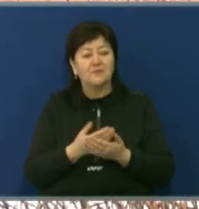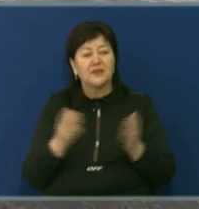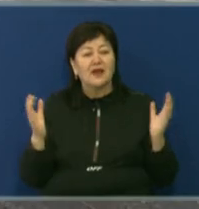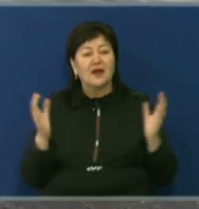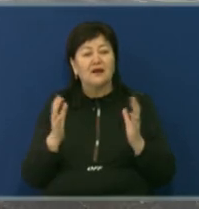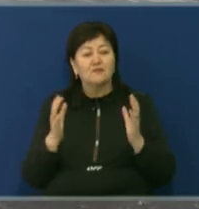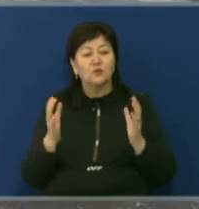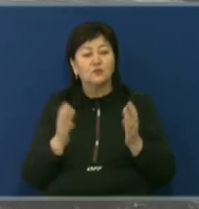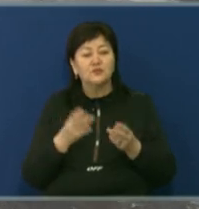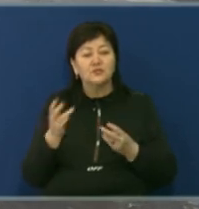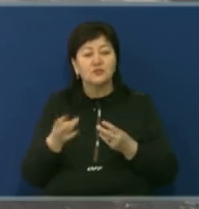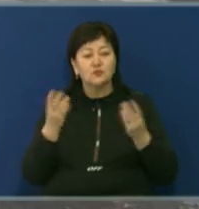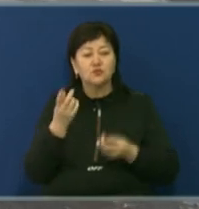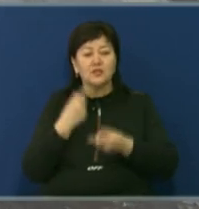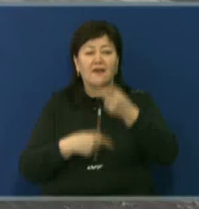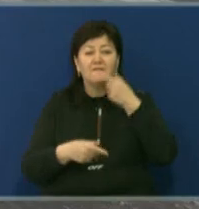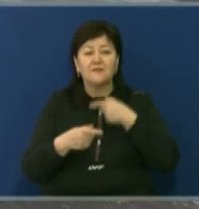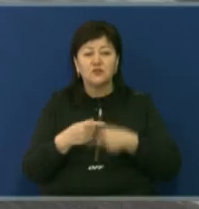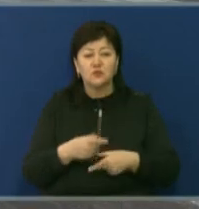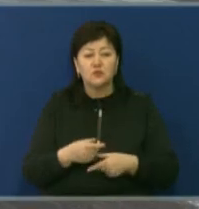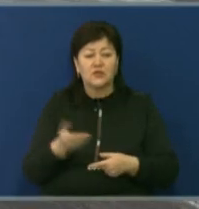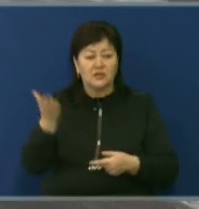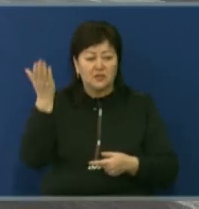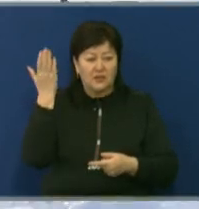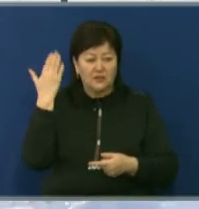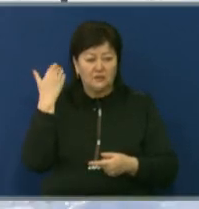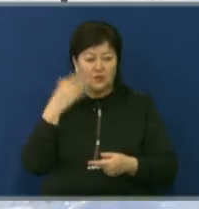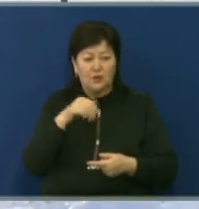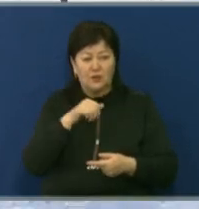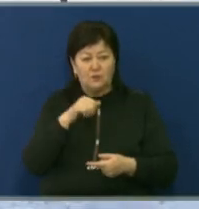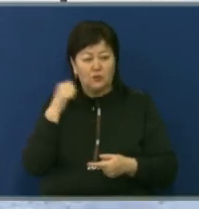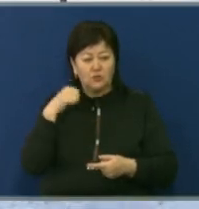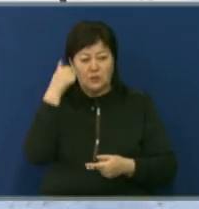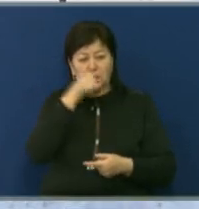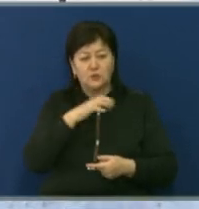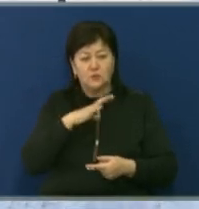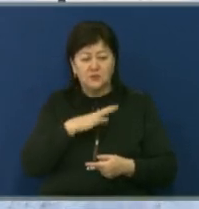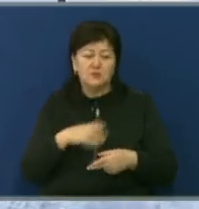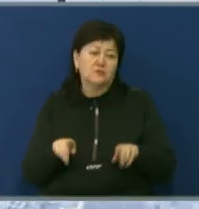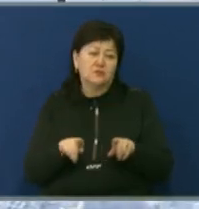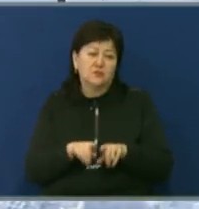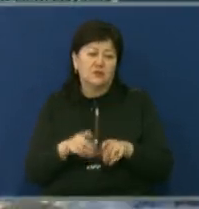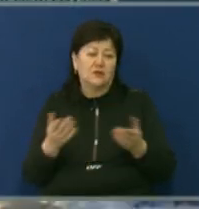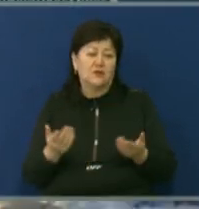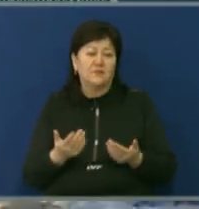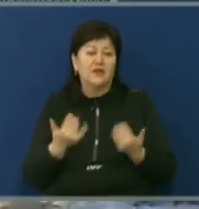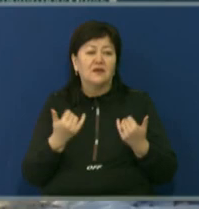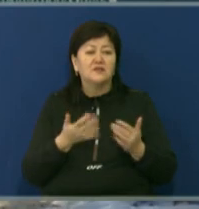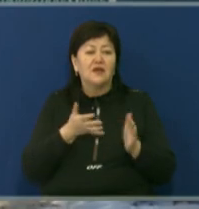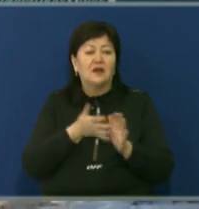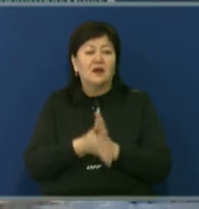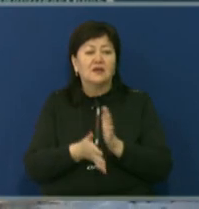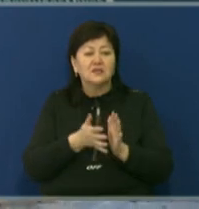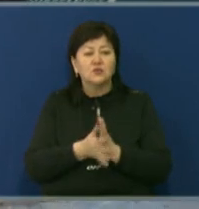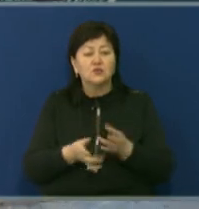бөлігі қайтарылуы керек несие есебінен жаңартылған. Нұржан Даниаловтың айтуынша, мекеме күзде әкімшілікке шығындарды өтеуі туралы